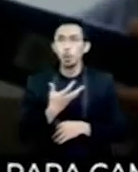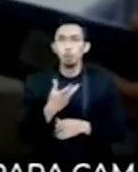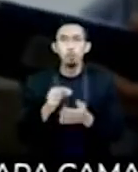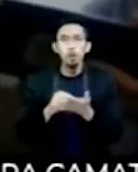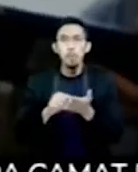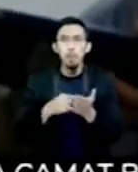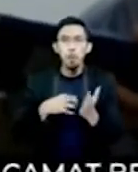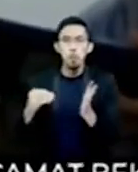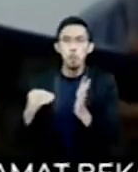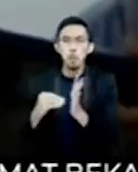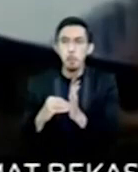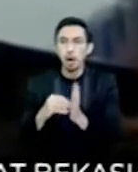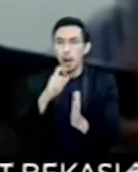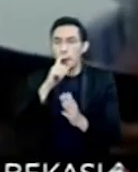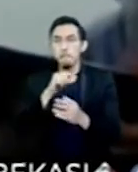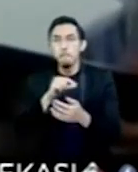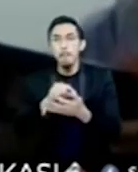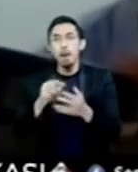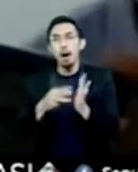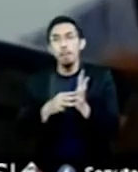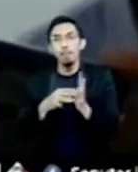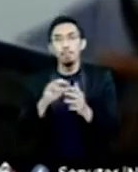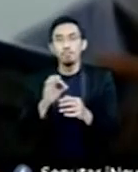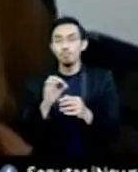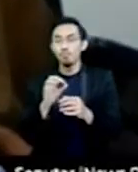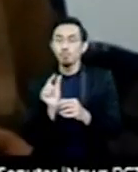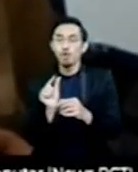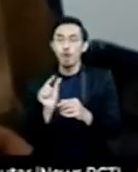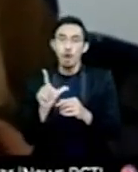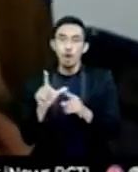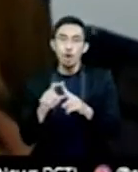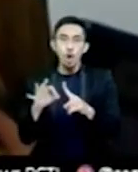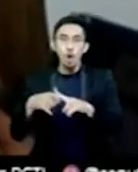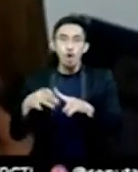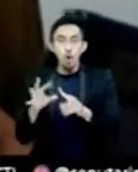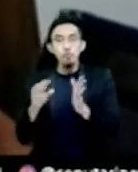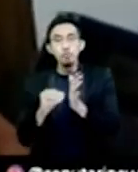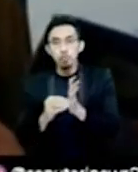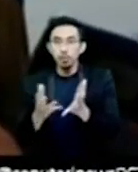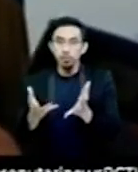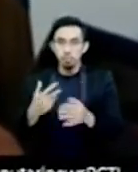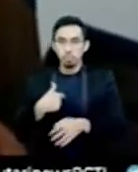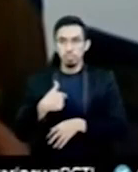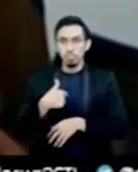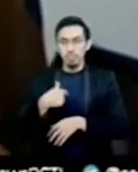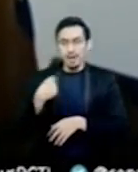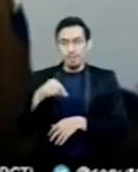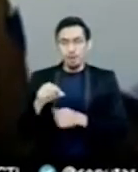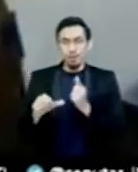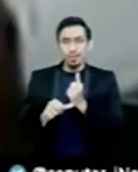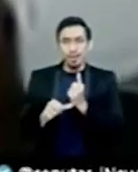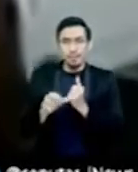Moeldoko Ibu the putih pada putih Saya juga kami di sana itu beberapa